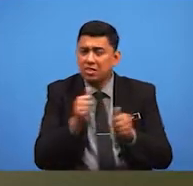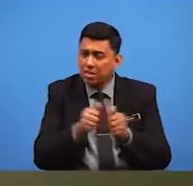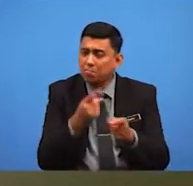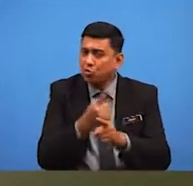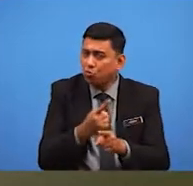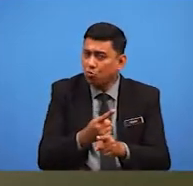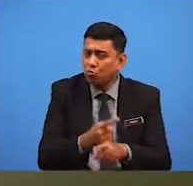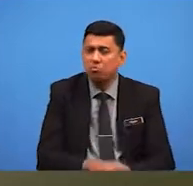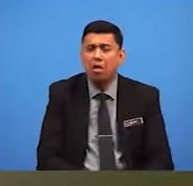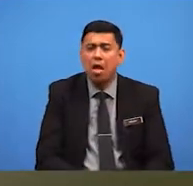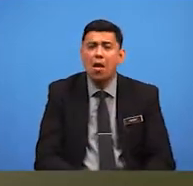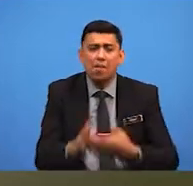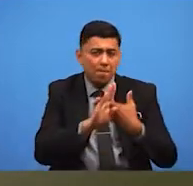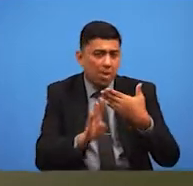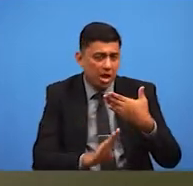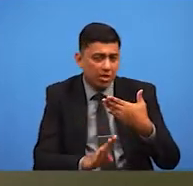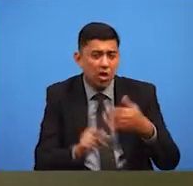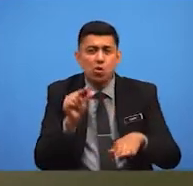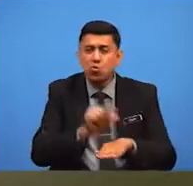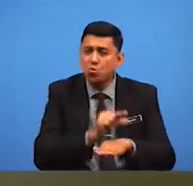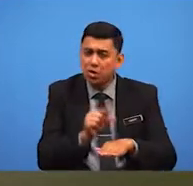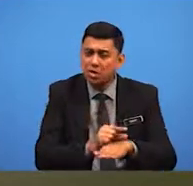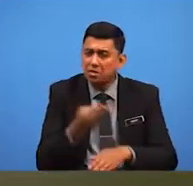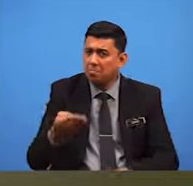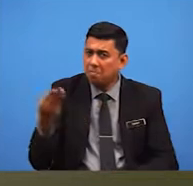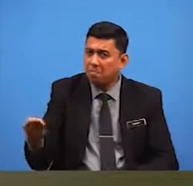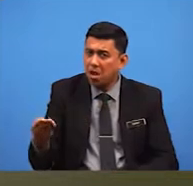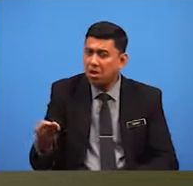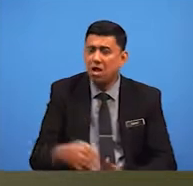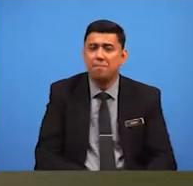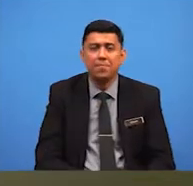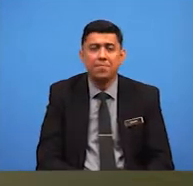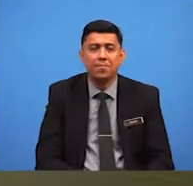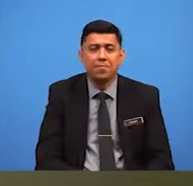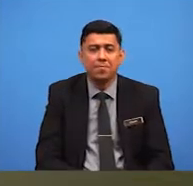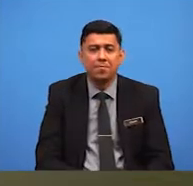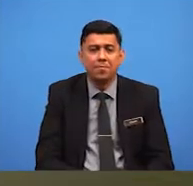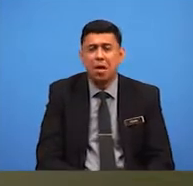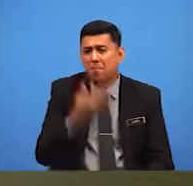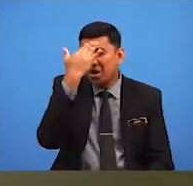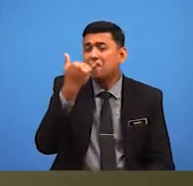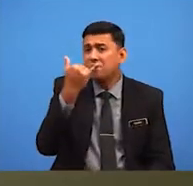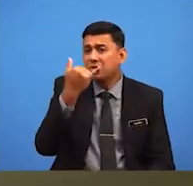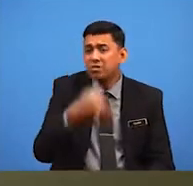ini? Bahaya jika kita guna sebarangan produk pada wajah. Tetapi mengapa?